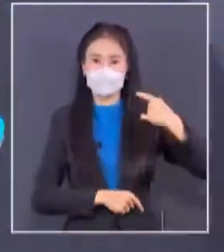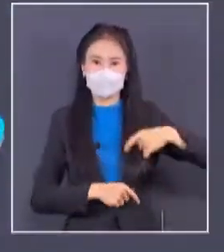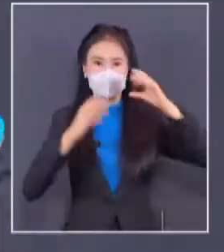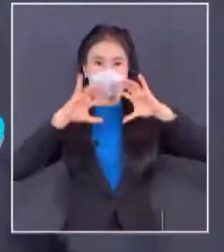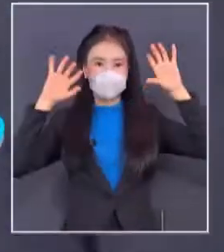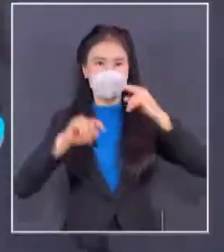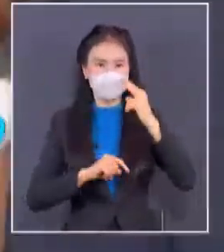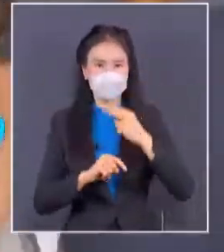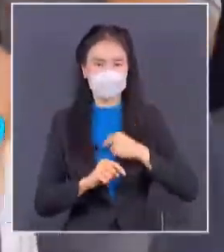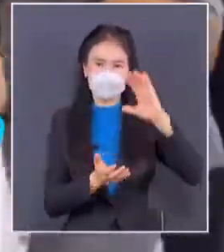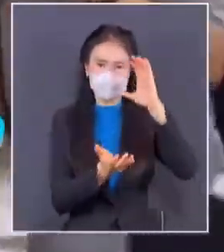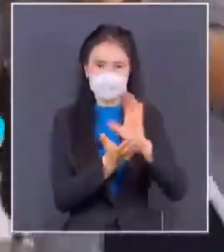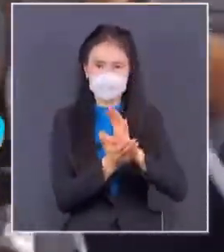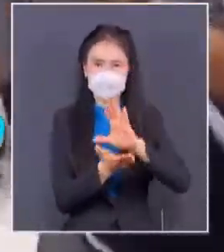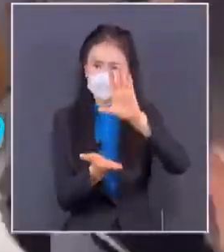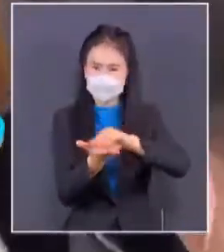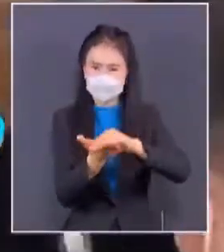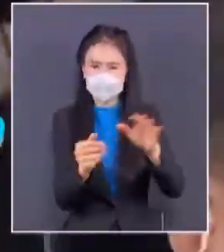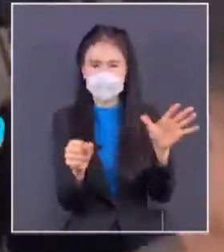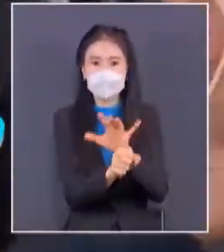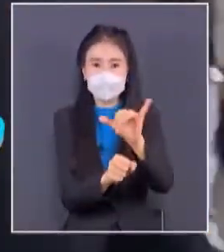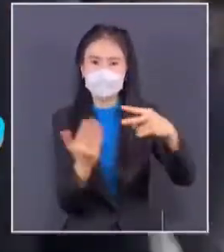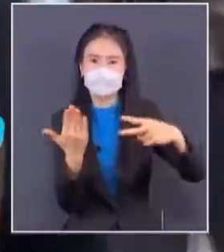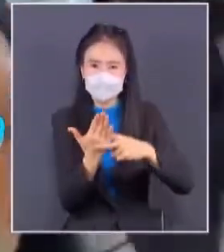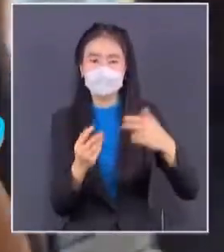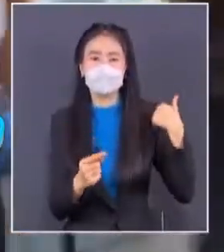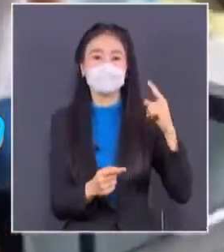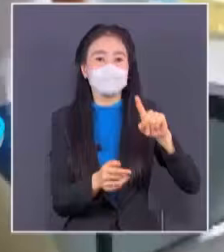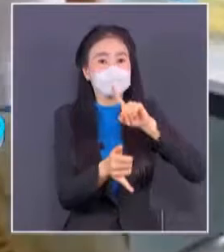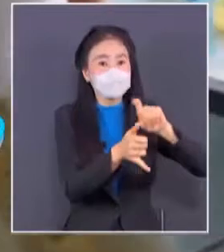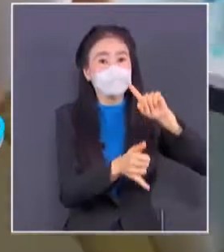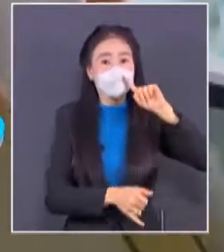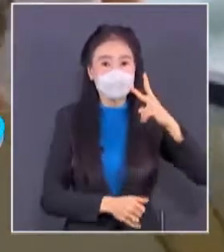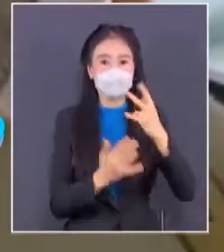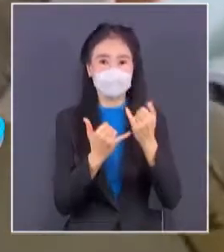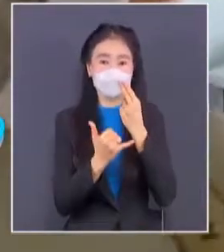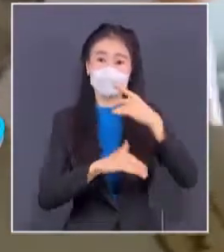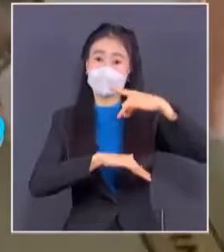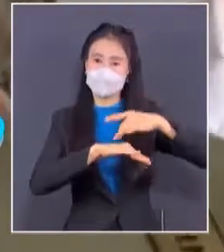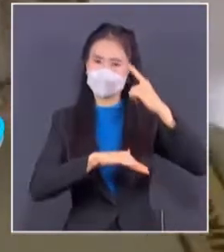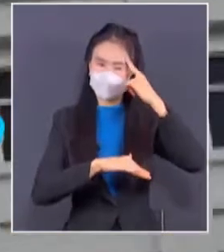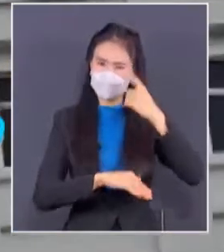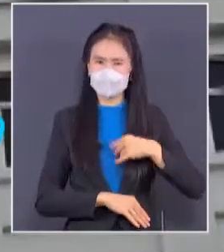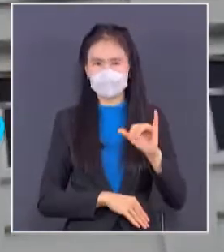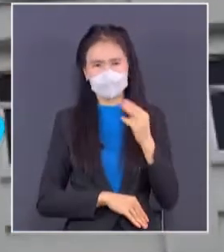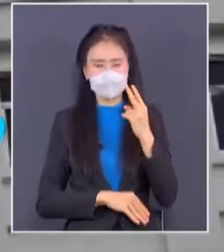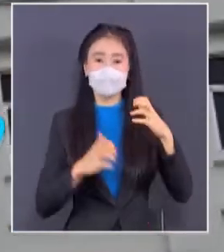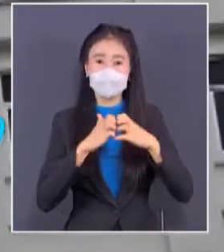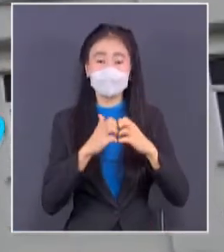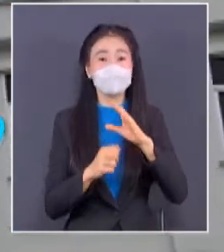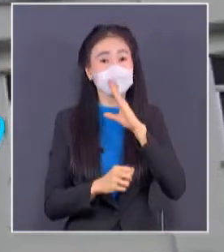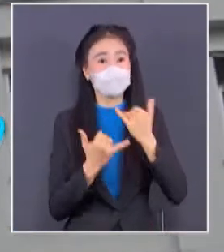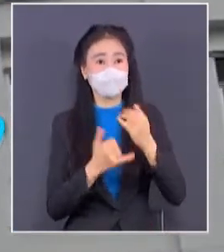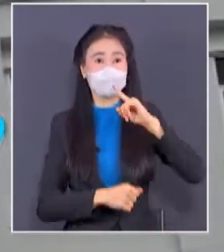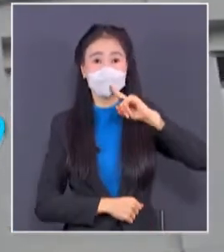าสำนวนยังไม่สมบูรณ์ให้กลับไปสอบสวนเพิ่มเติมเพราะว่าคดีนี้เขาบอกว่ามีความซับซ้อนค่ะถ้าหากส่งฟ้อง